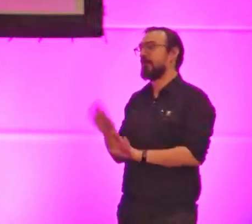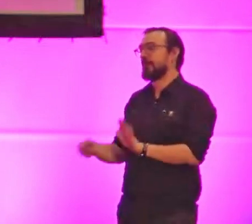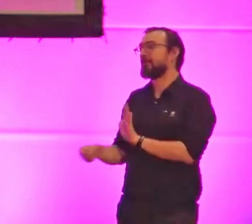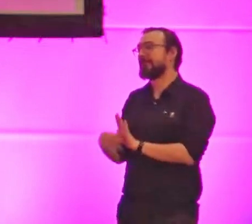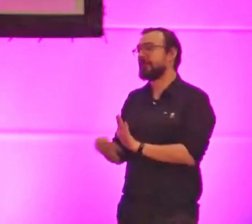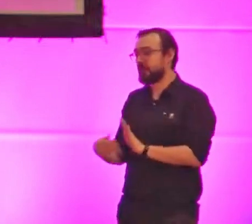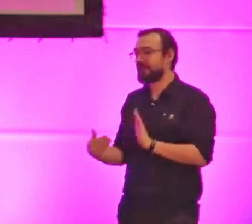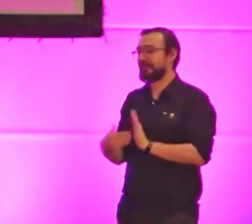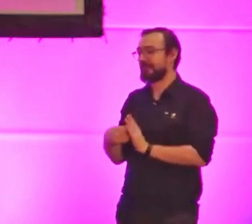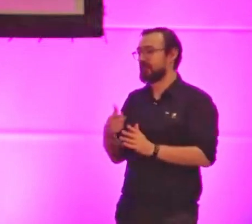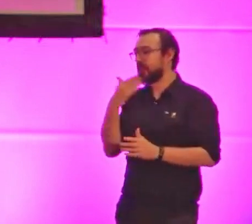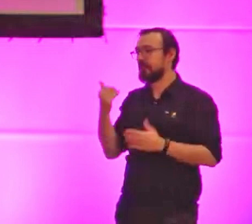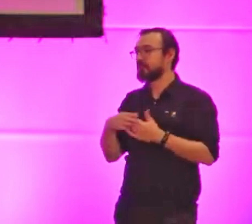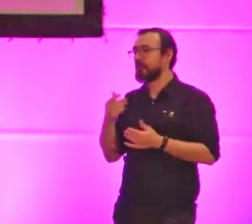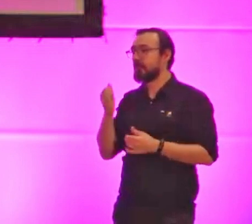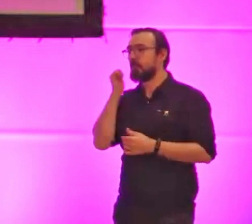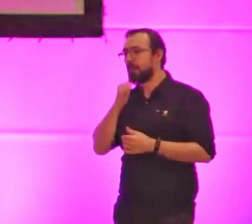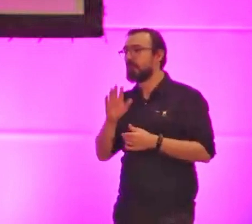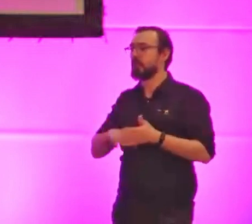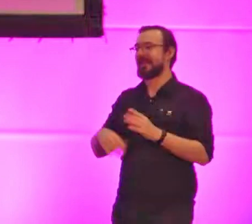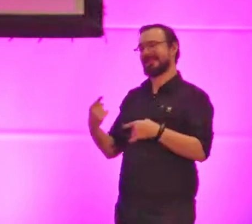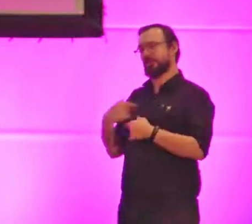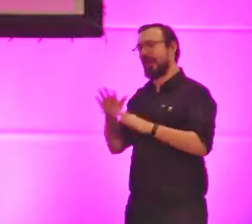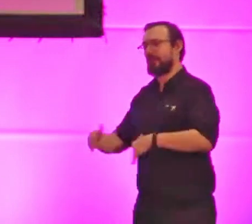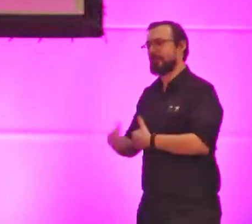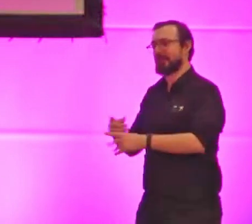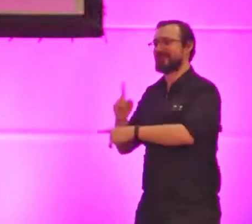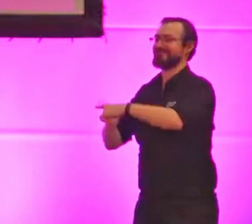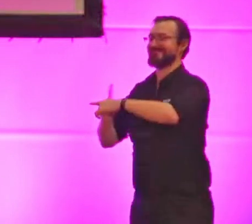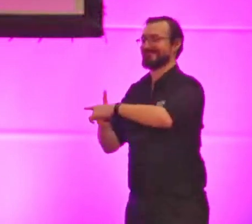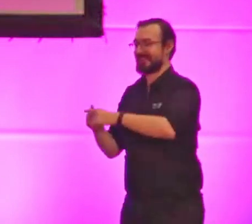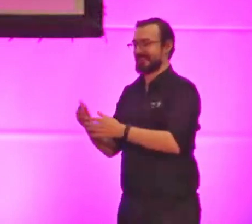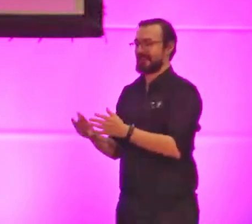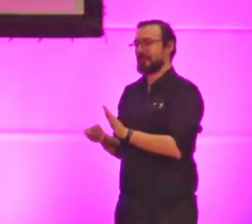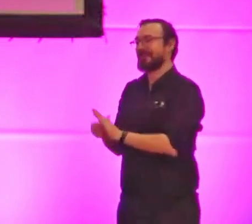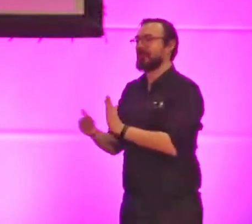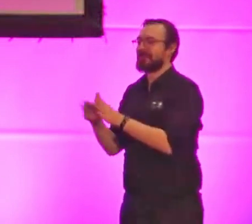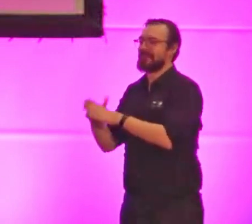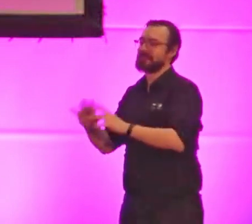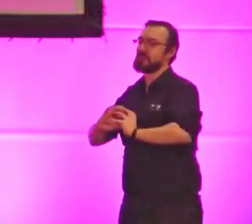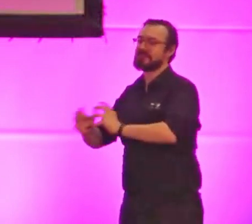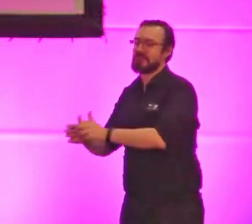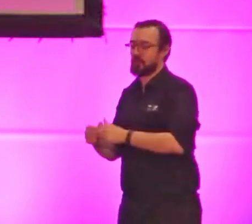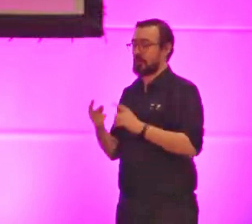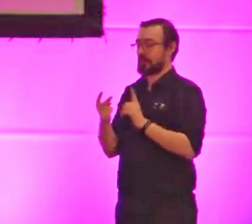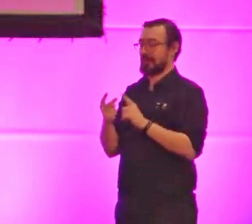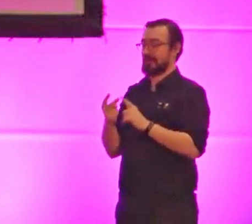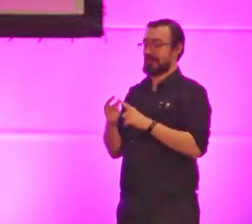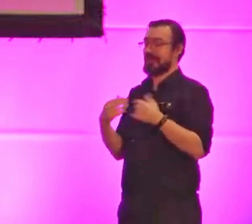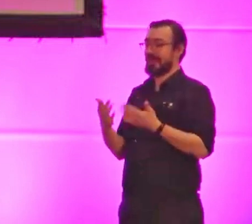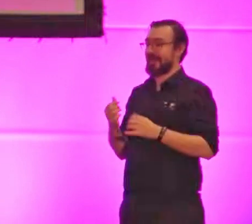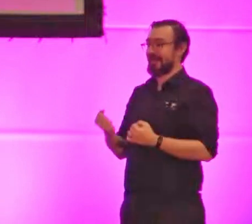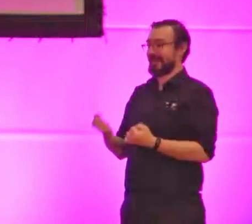bidragit, man har inte gjort något ont utan man har istället gjort något gott, man har bidragit i fredsprocessen. Och det andra är ju